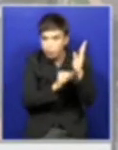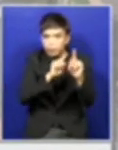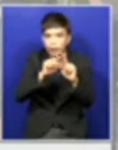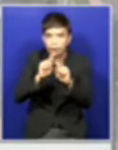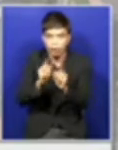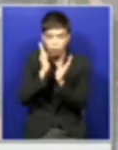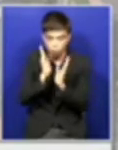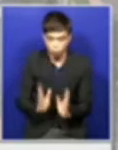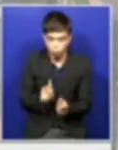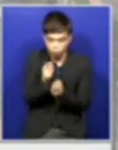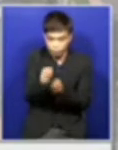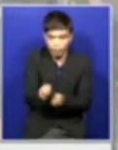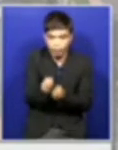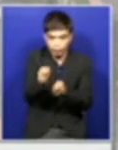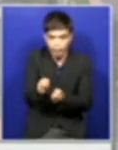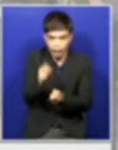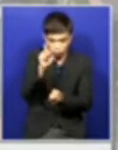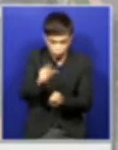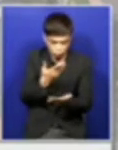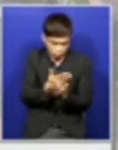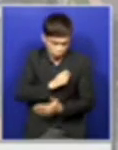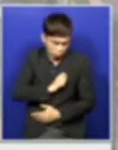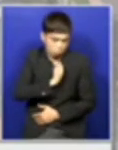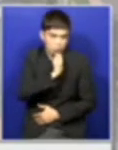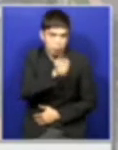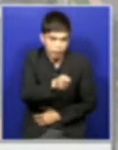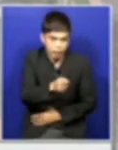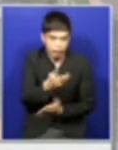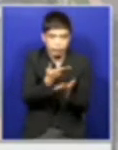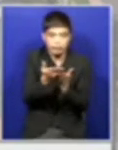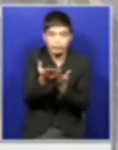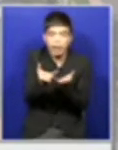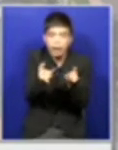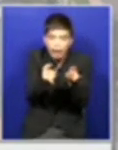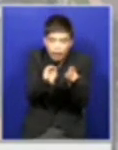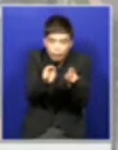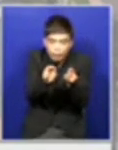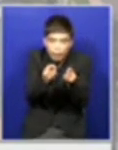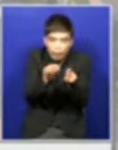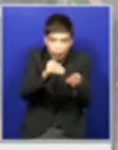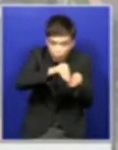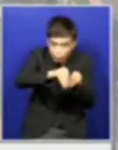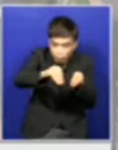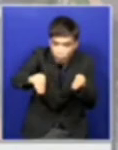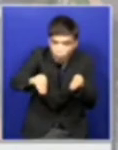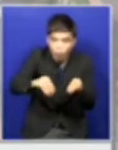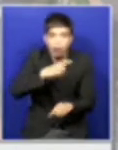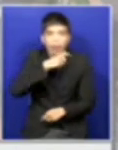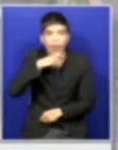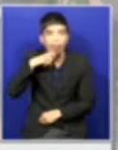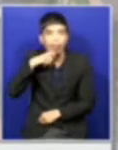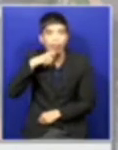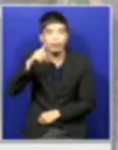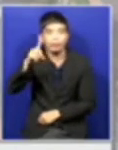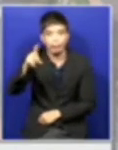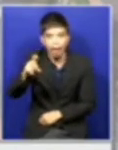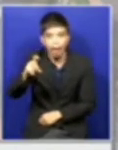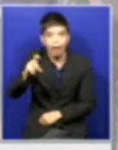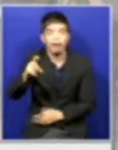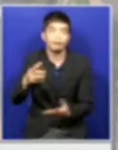ษตรครับต้องลงทุนครับซื้อเม็ดพันธุ์ภัยแล้งก็เจ๊งครับหลังจากภัยแล้งเสร็จแล้วก็มาน้ำท่ว